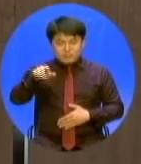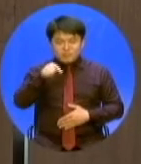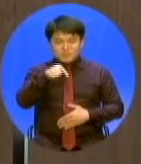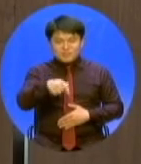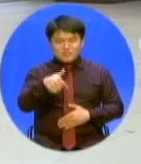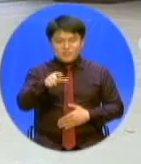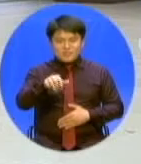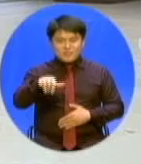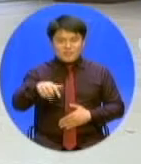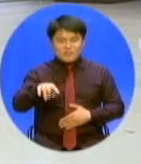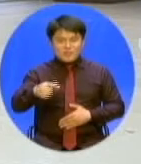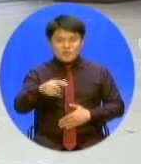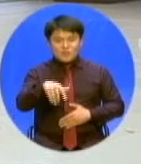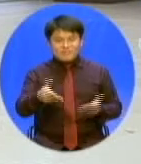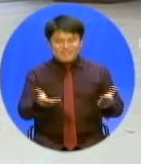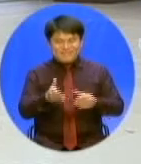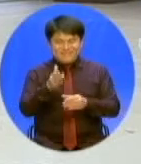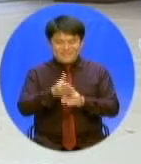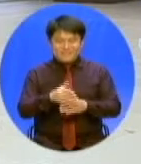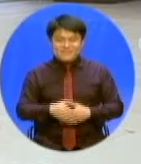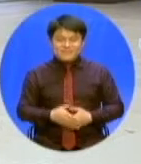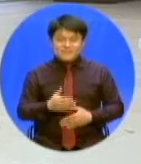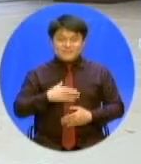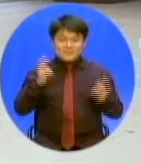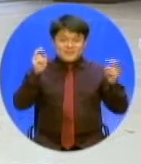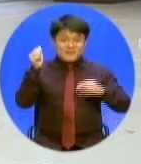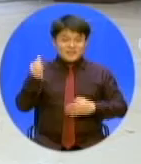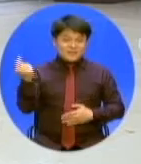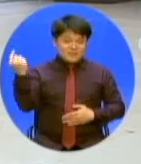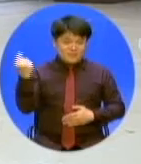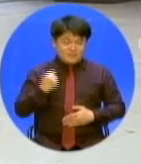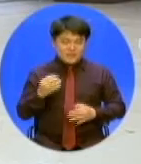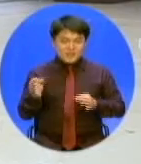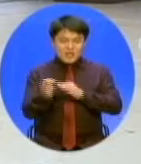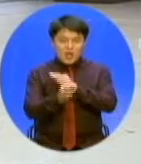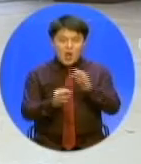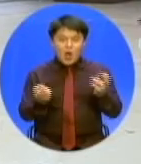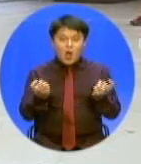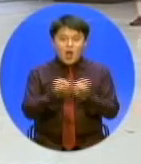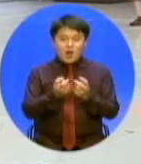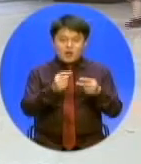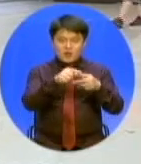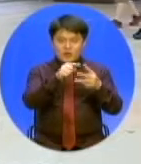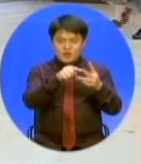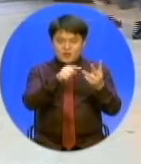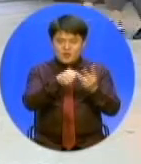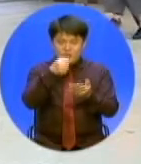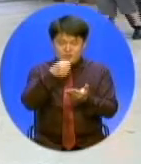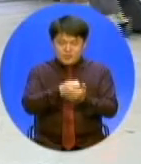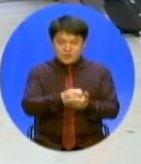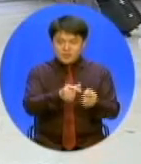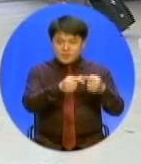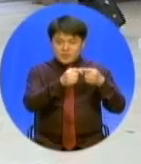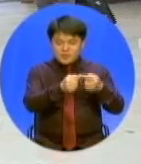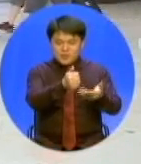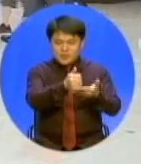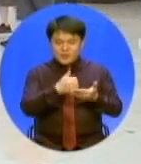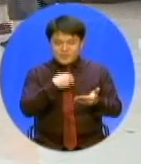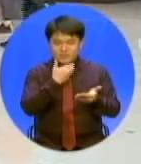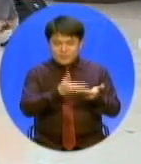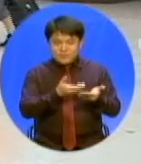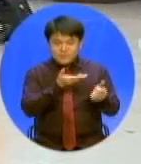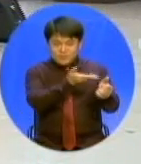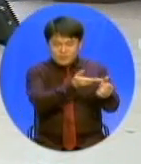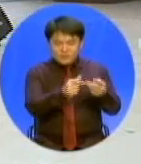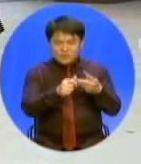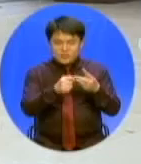하고 있습니다. 아, 네. 저희 사장님이 오셔가지고 경영방침 세 개를 정하셨는데 첫 번째가 고객에게 감동을, 두